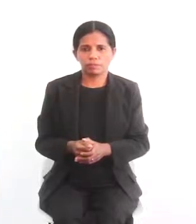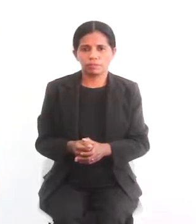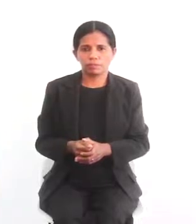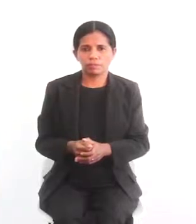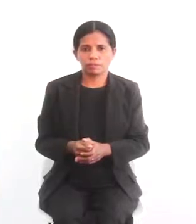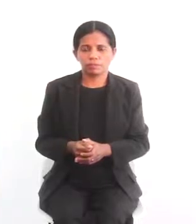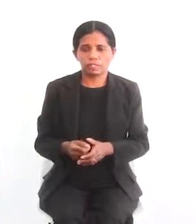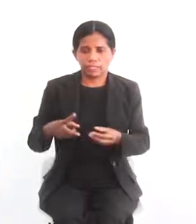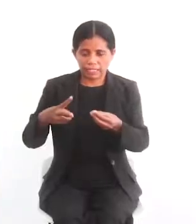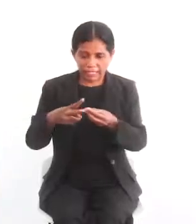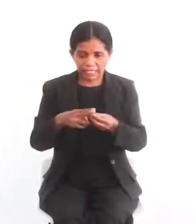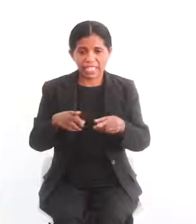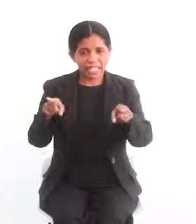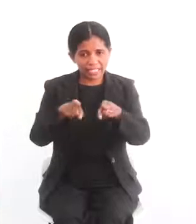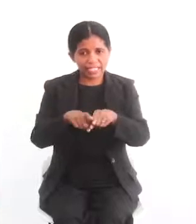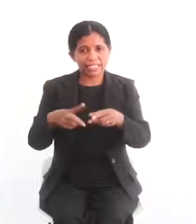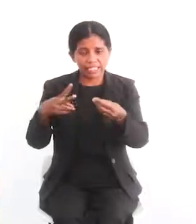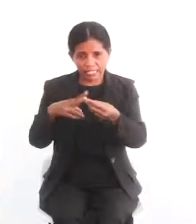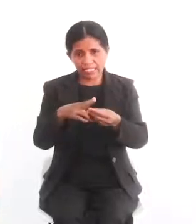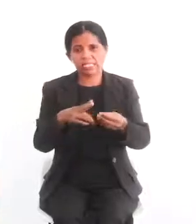Depois kita tesi dia.